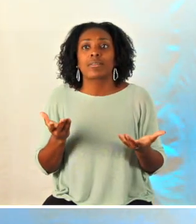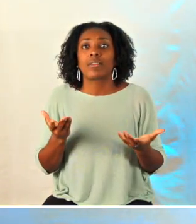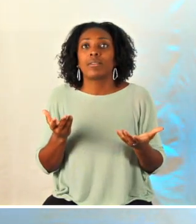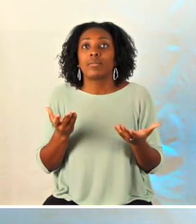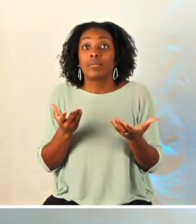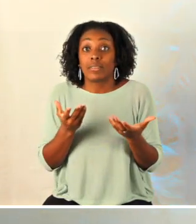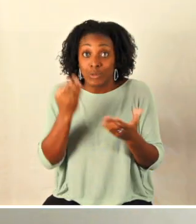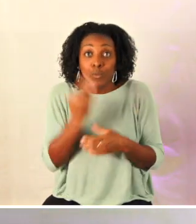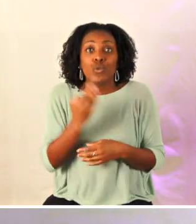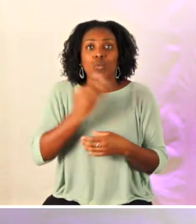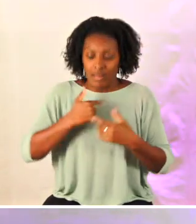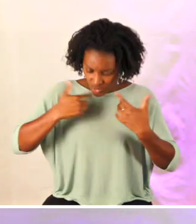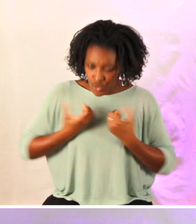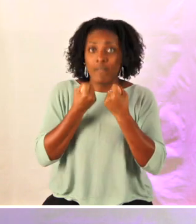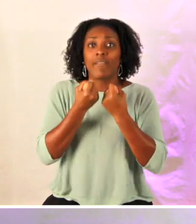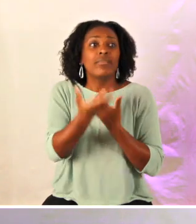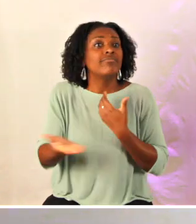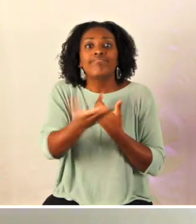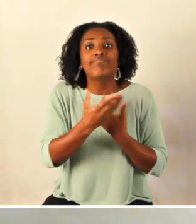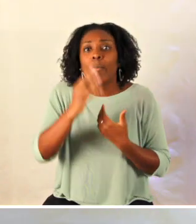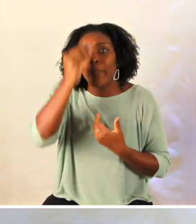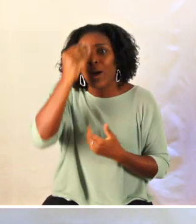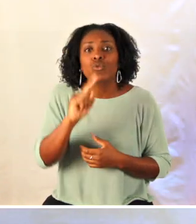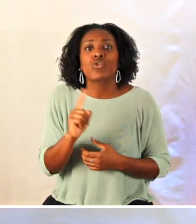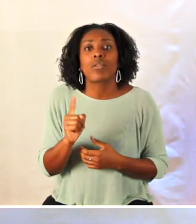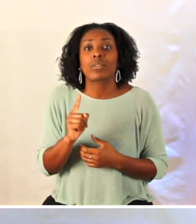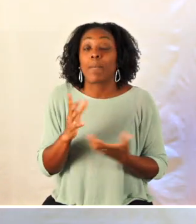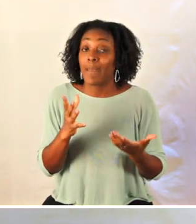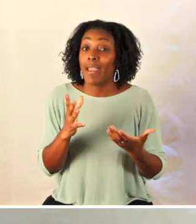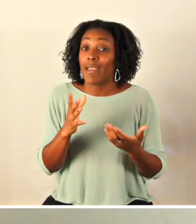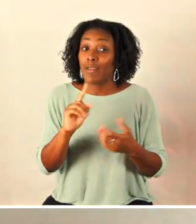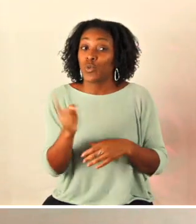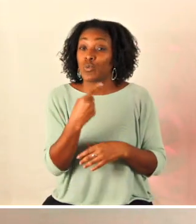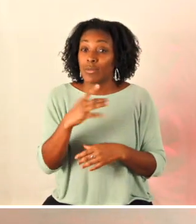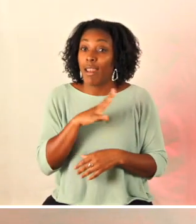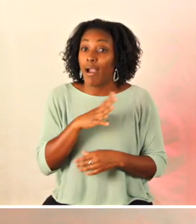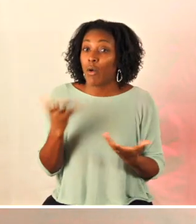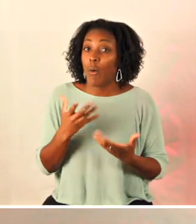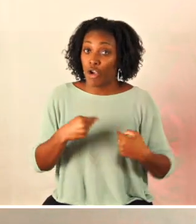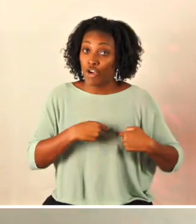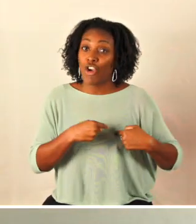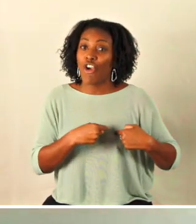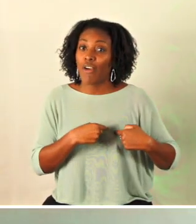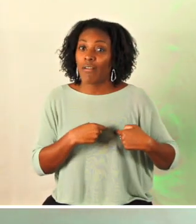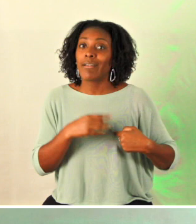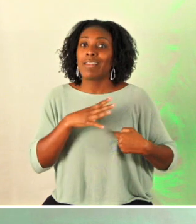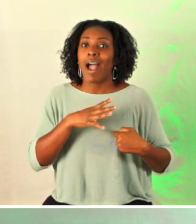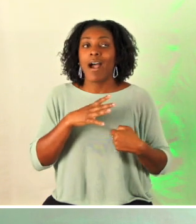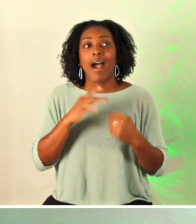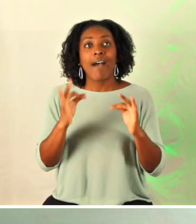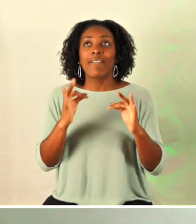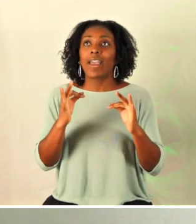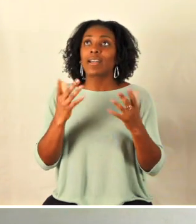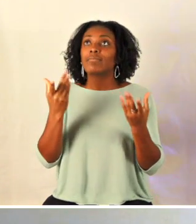qu'ils ont besoin d'un sauveur, au premier abord. Mais ils ont tous quelque chose en commun, c'est que dans leur cœur, il y a la pensée de l'éternité,